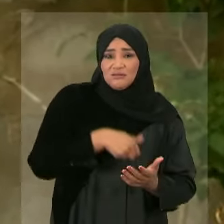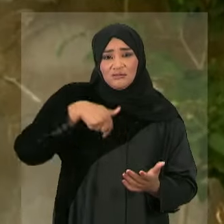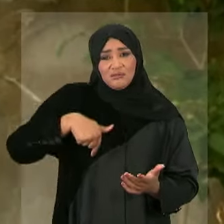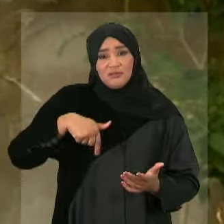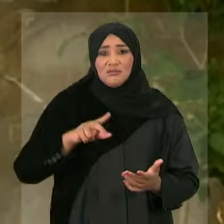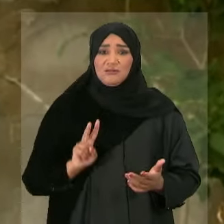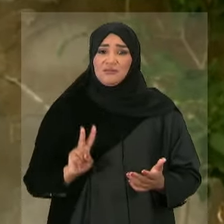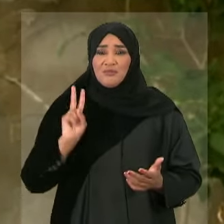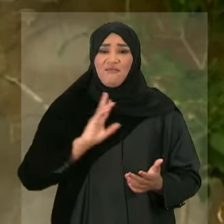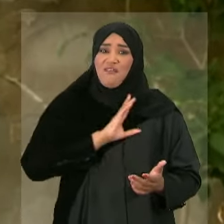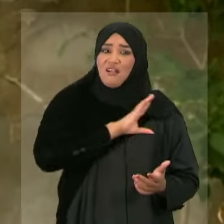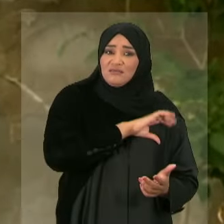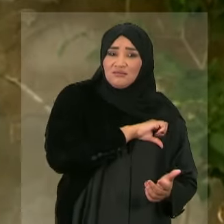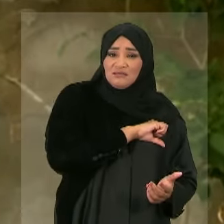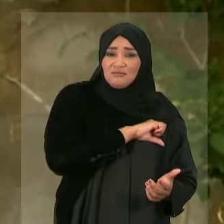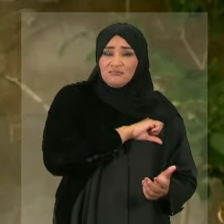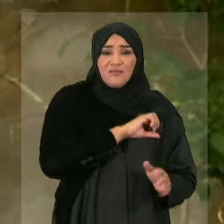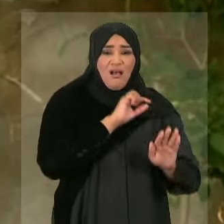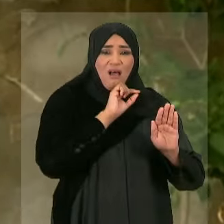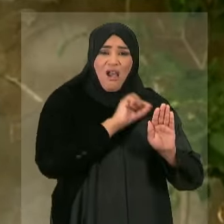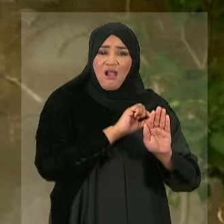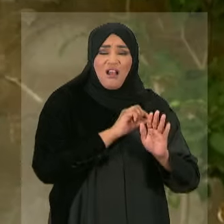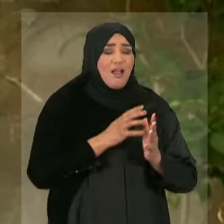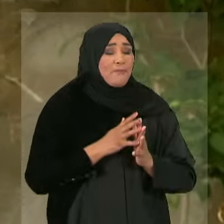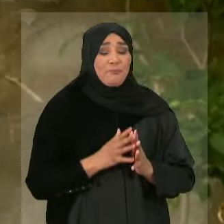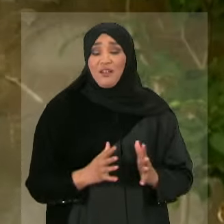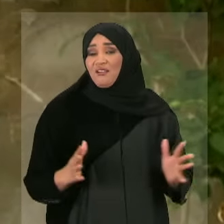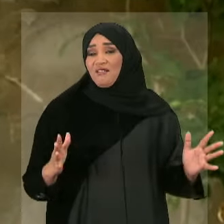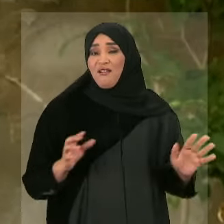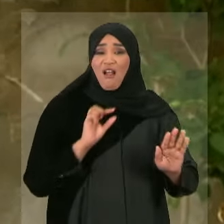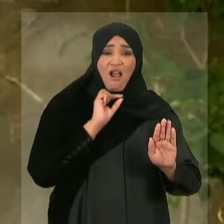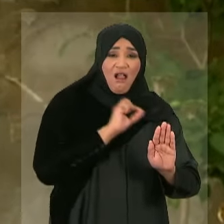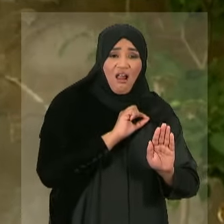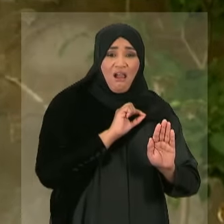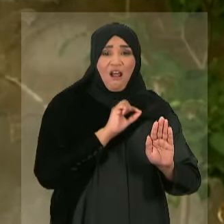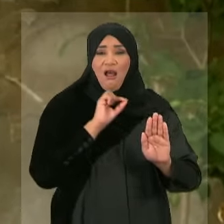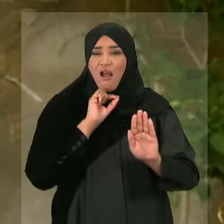الشتات. المؤامرة هي أكبر من حجمنا،